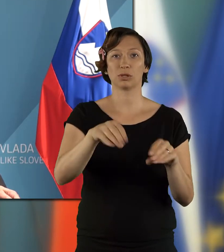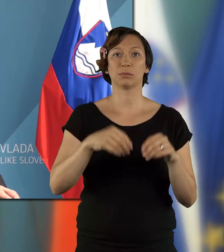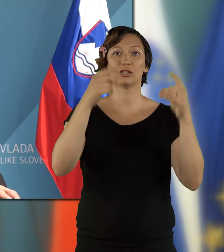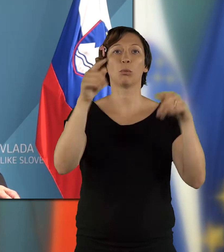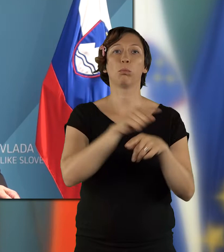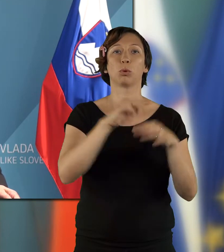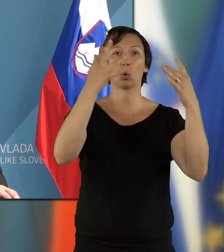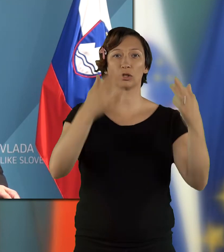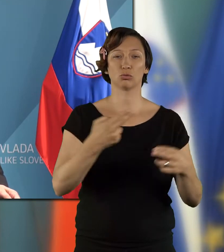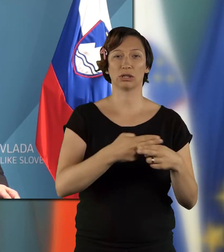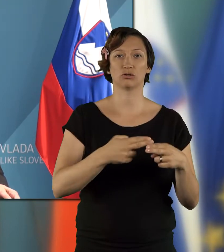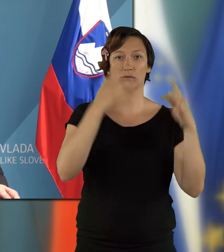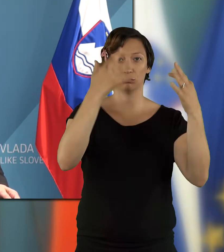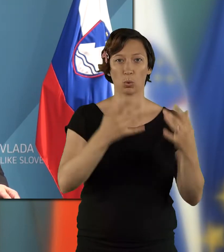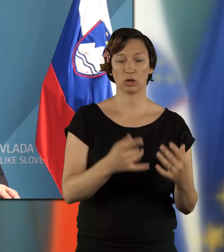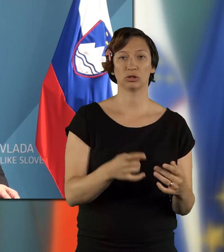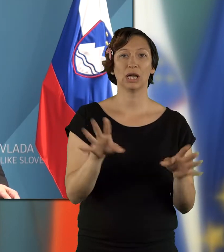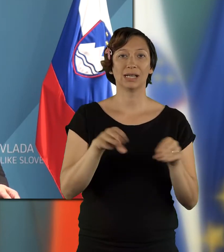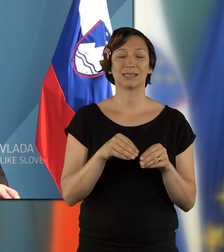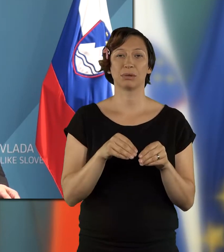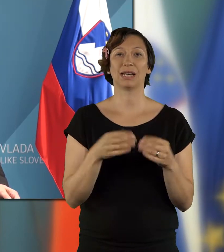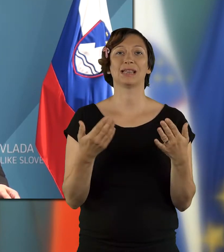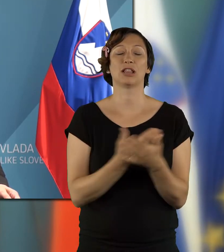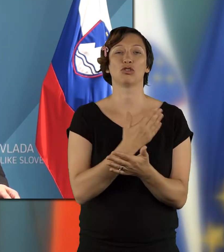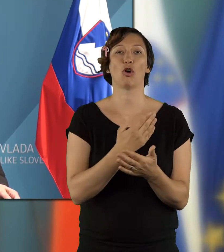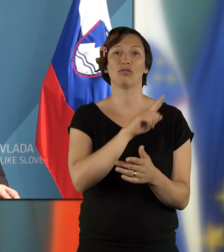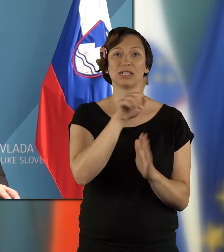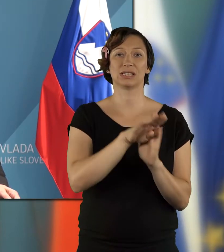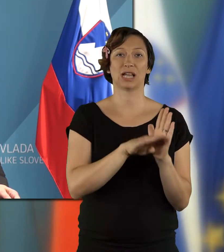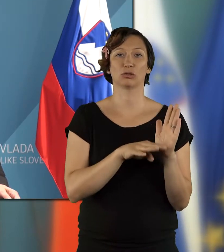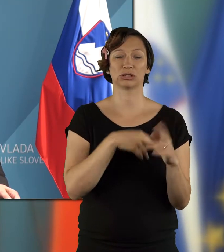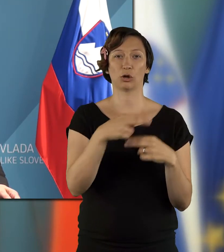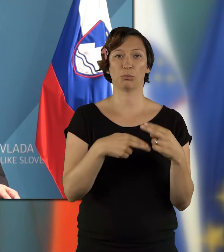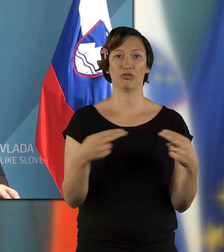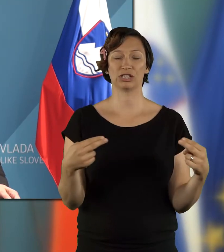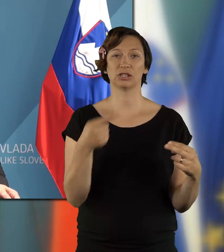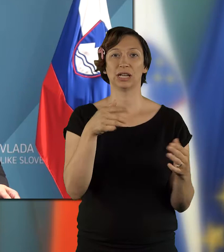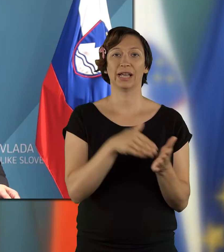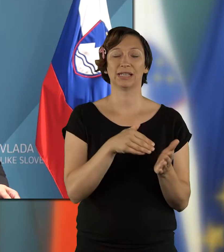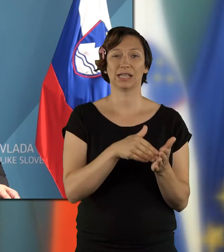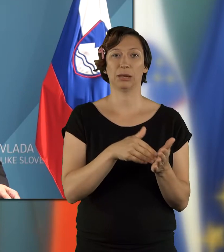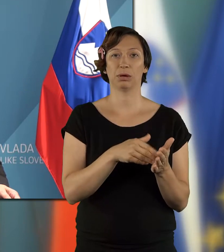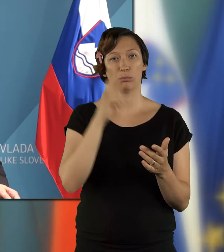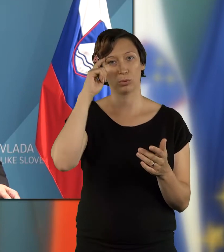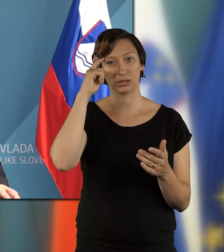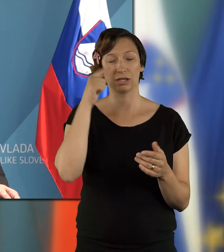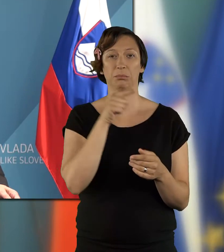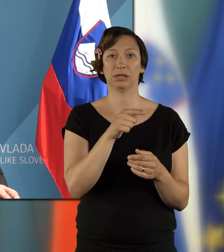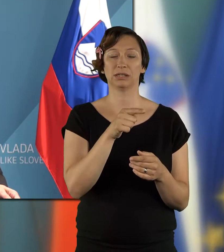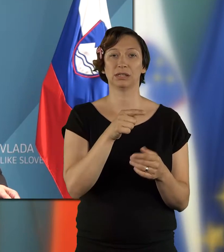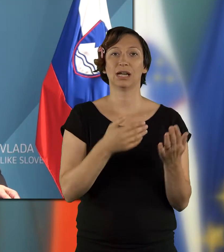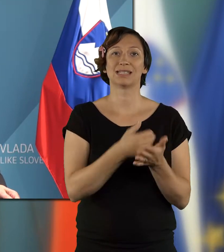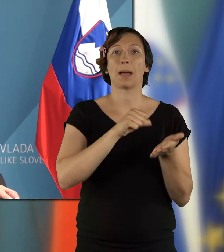proračuna sprejete kakršnekoli nove zakonske obveznosti in je treba poskrbeti